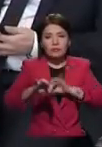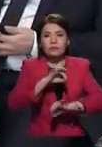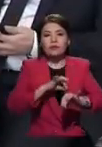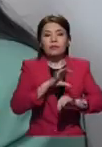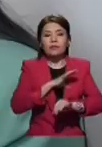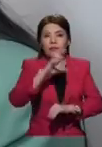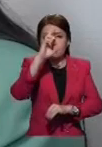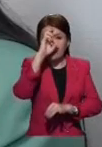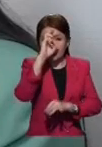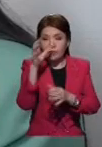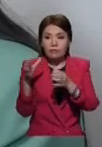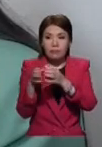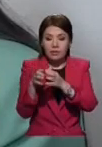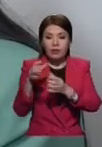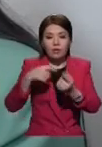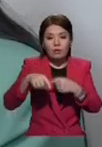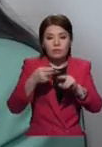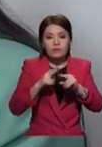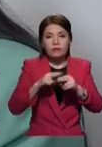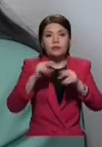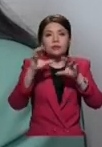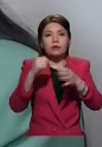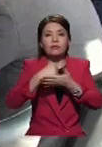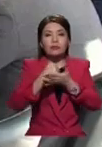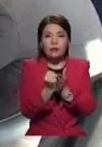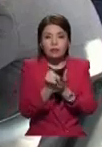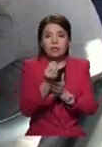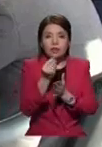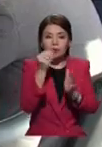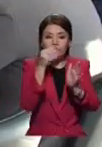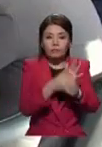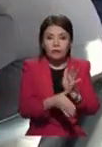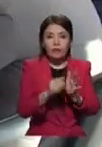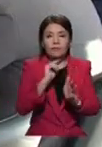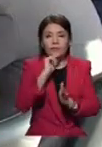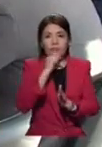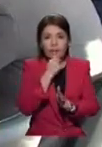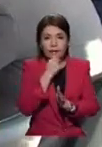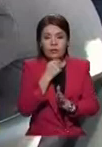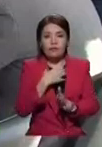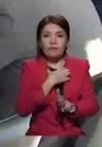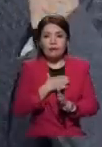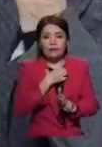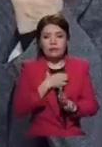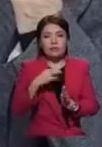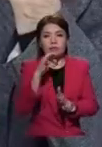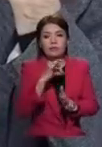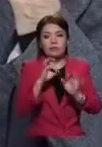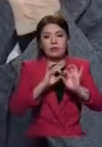пен мердігер арасындағы мәселелерді заңмен нақтылау, сондай-ақ қаржыны жұмсау бойынша үнемшілдіктің өзектілігі айтылды.